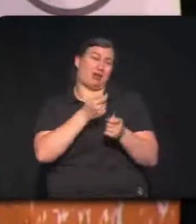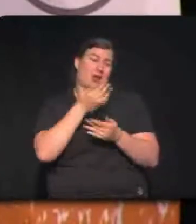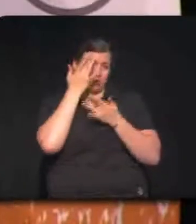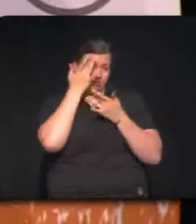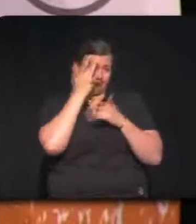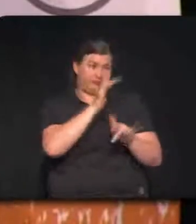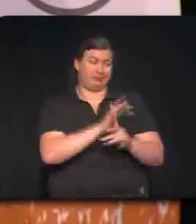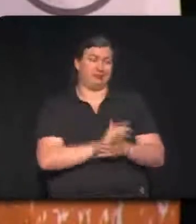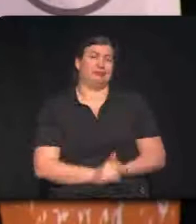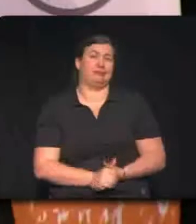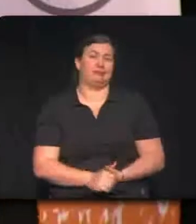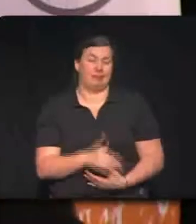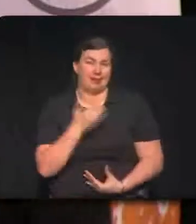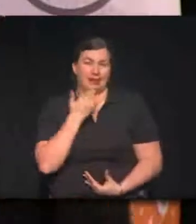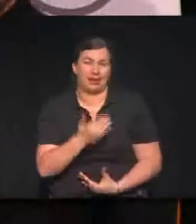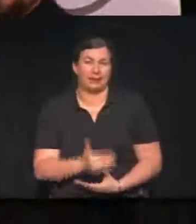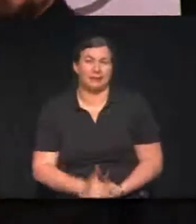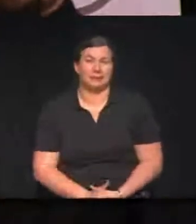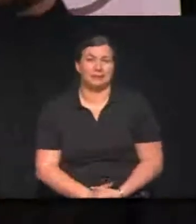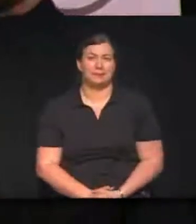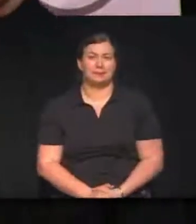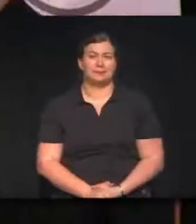zuzustimmen vielen Dank